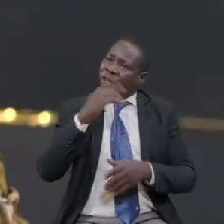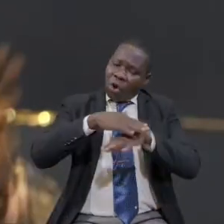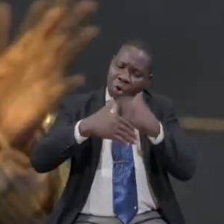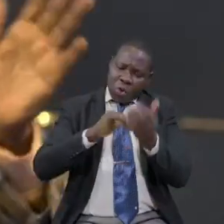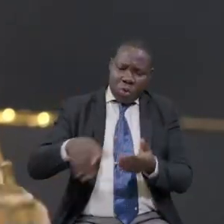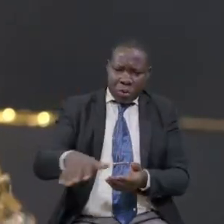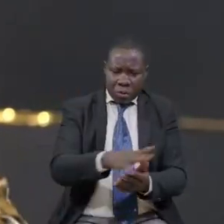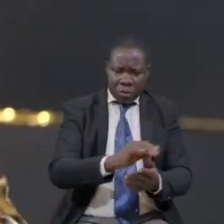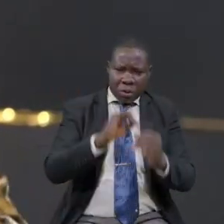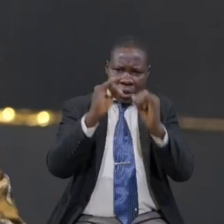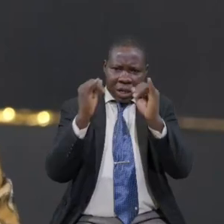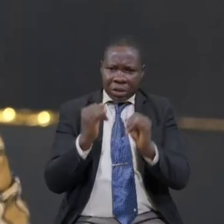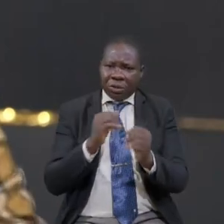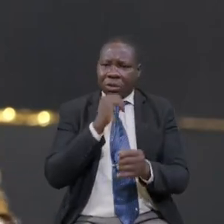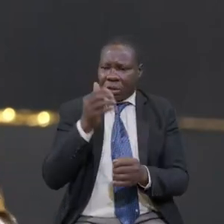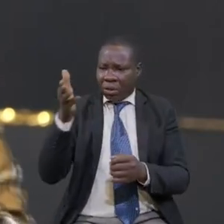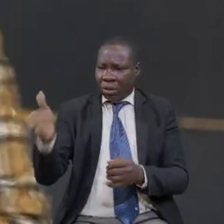idoles,